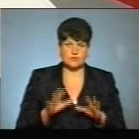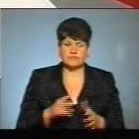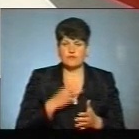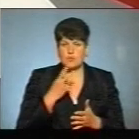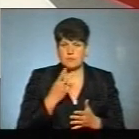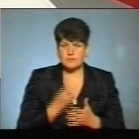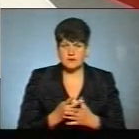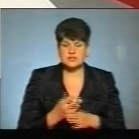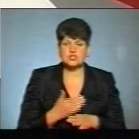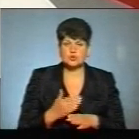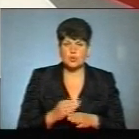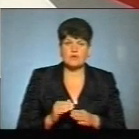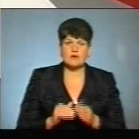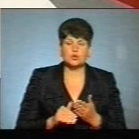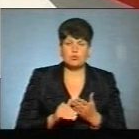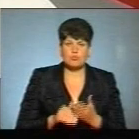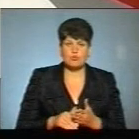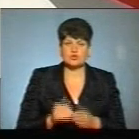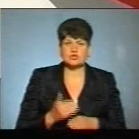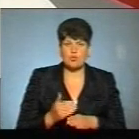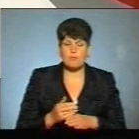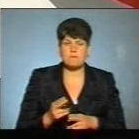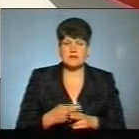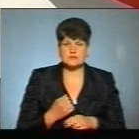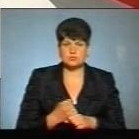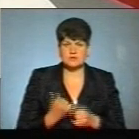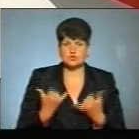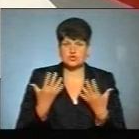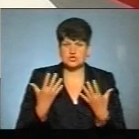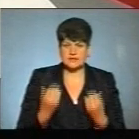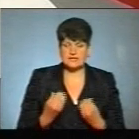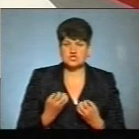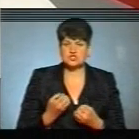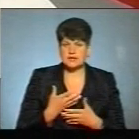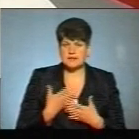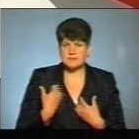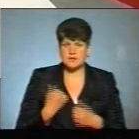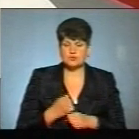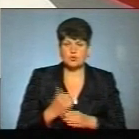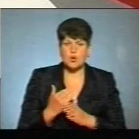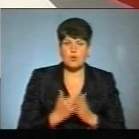передбачено часткову допомогу по частковому безробіттю, але на сьогоднішній день ще немає розробленого